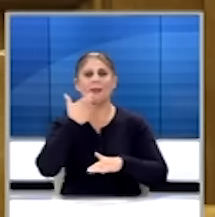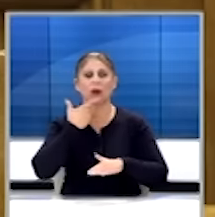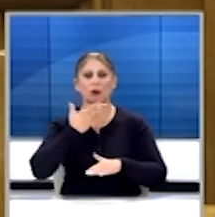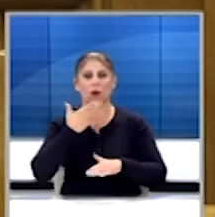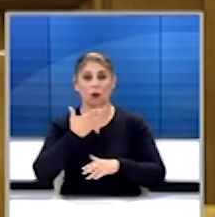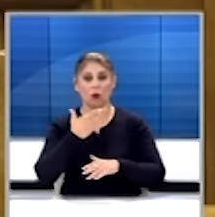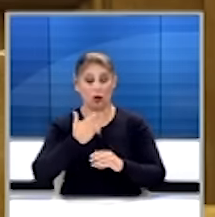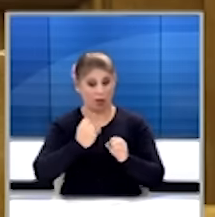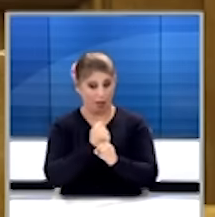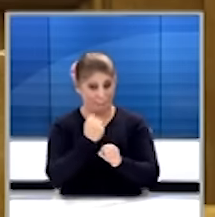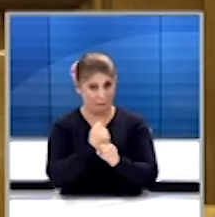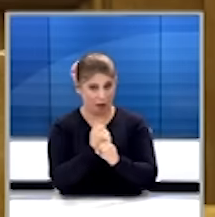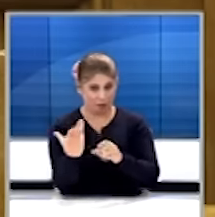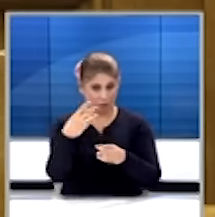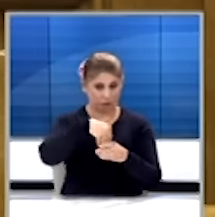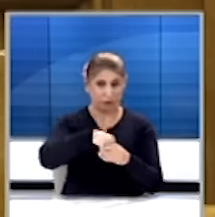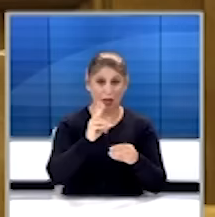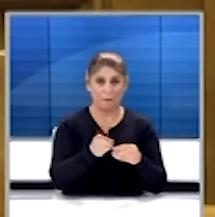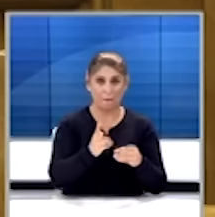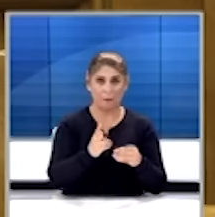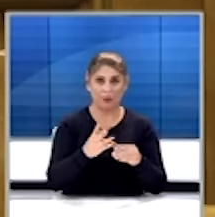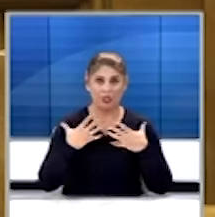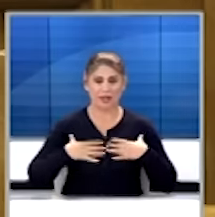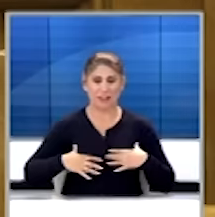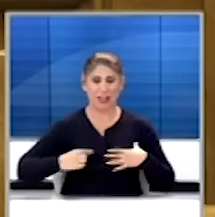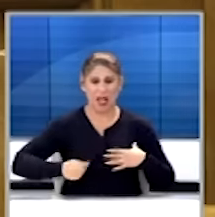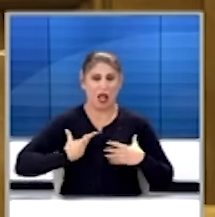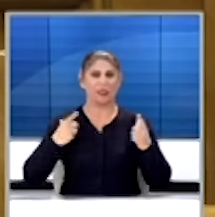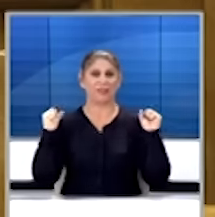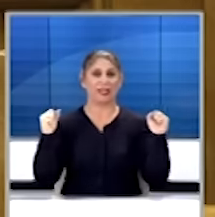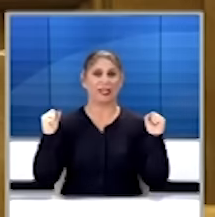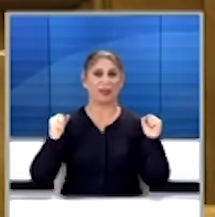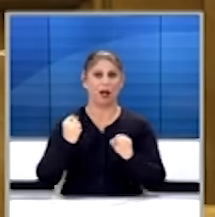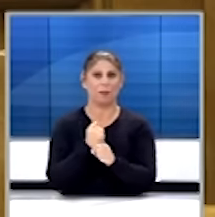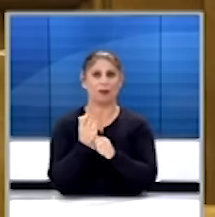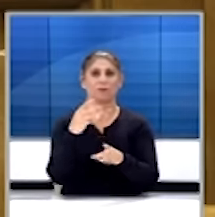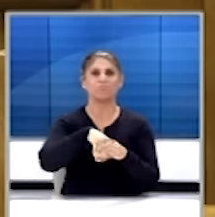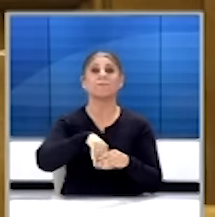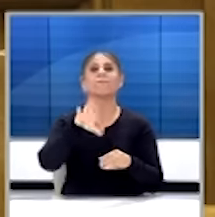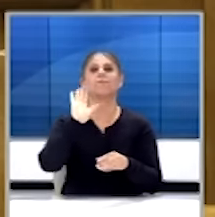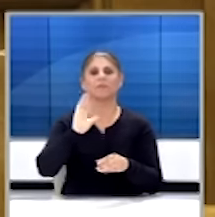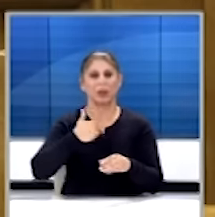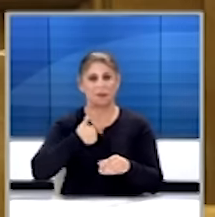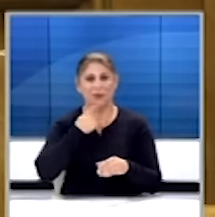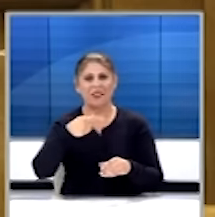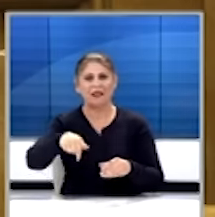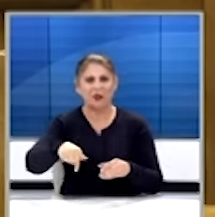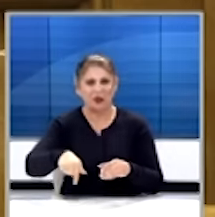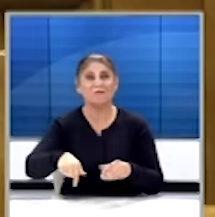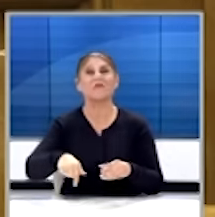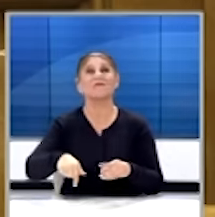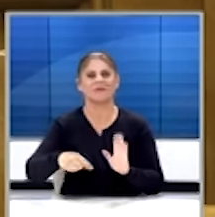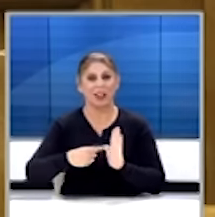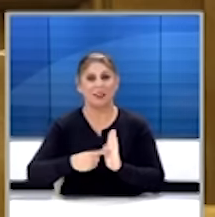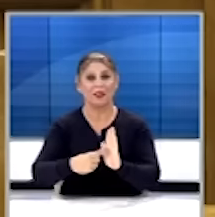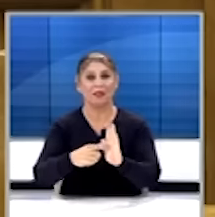ενταγμένο στα επικίνδυνα και ανθυγιεινά επαγγέλματα. Και αυτά, ξέρετε, εμείς δεν τα λέμε τώρα. Τα αναδείξαμε